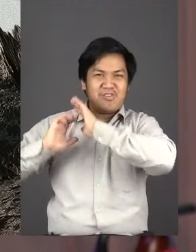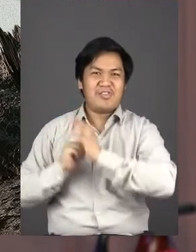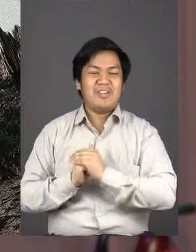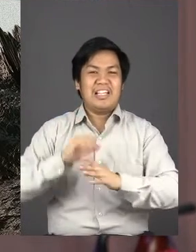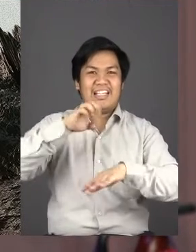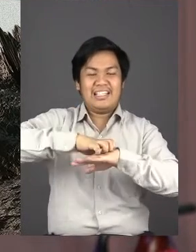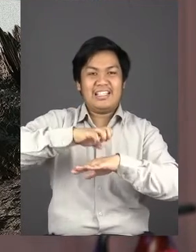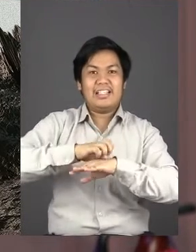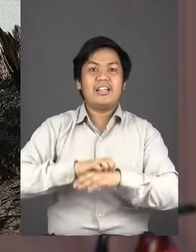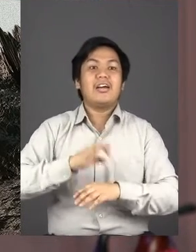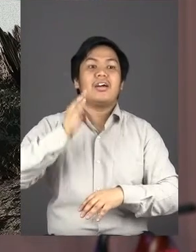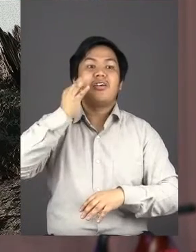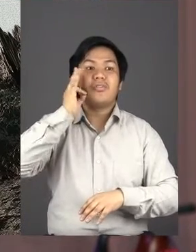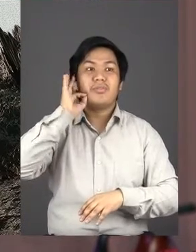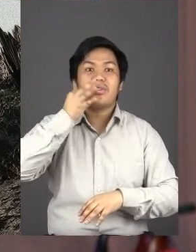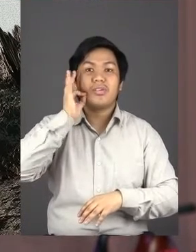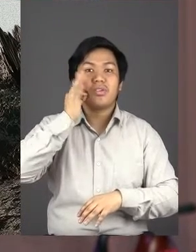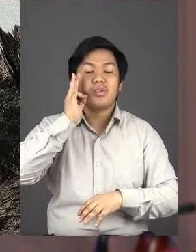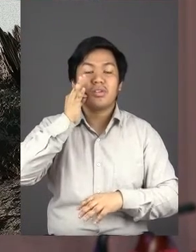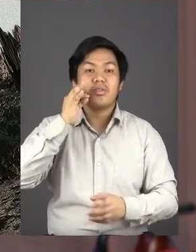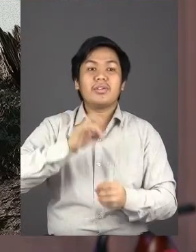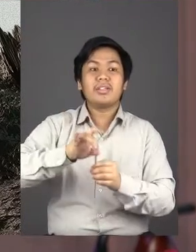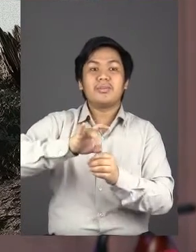but the fruit of the Spirit.